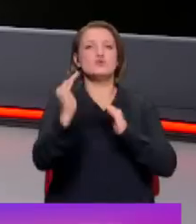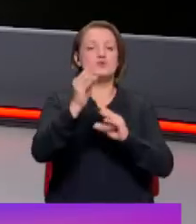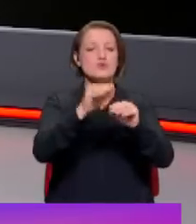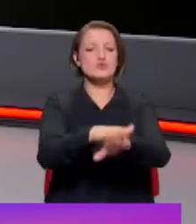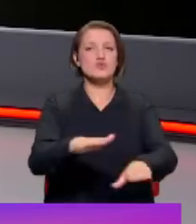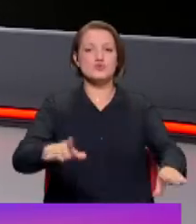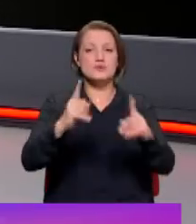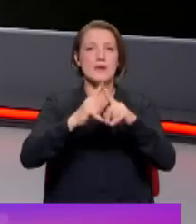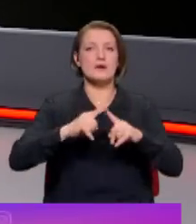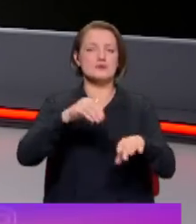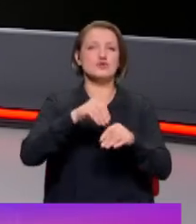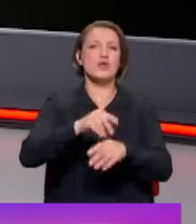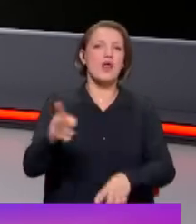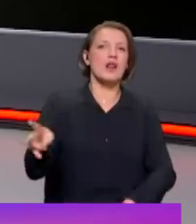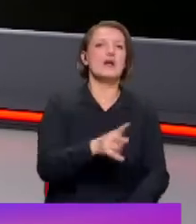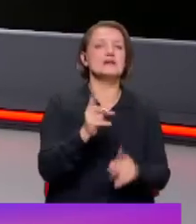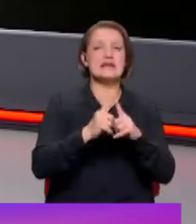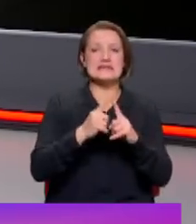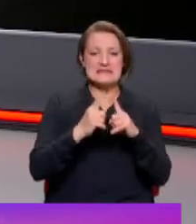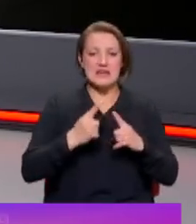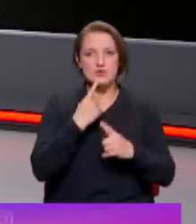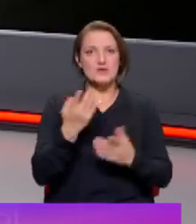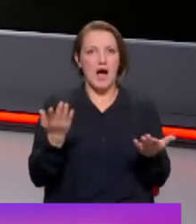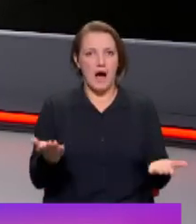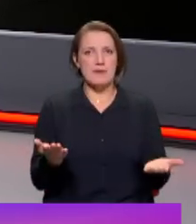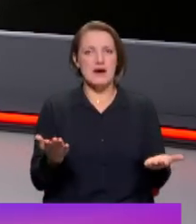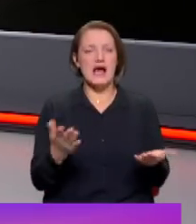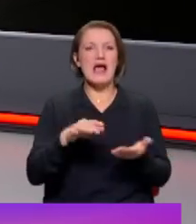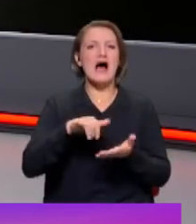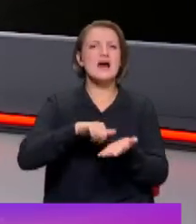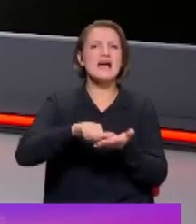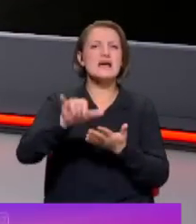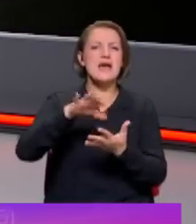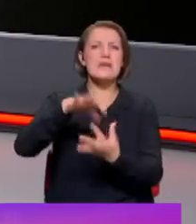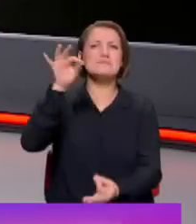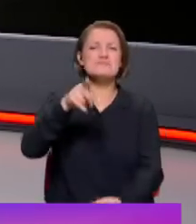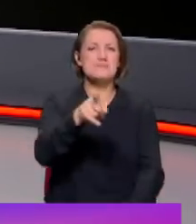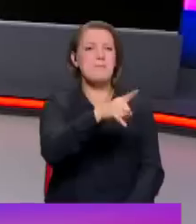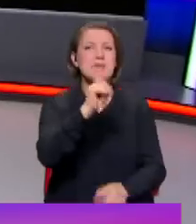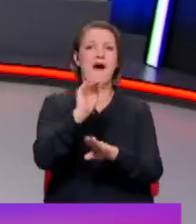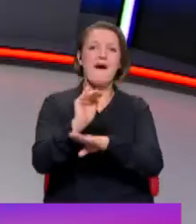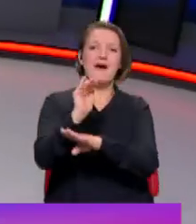çocuk var bu sayının içerisine dahil sayı diyoruz ama aslında hepsi birer